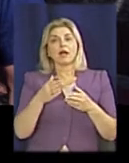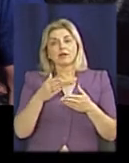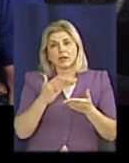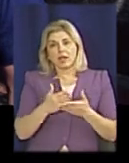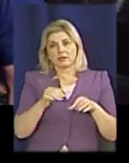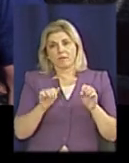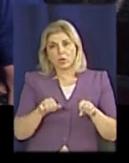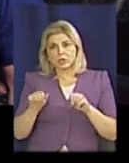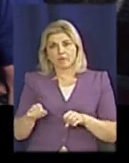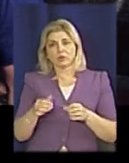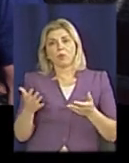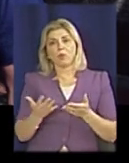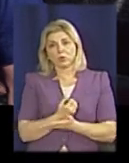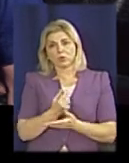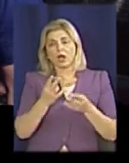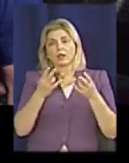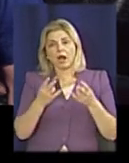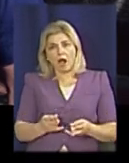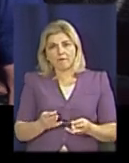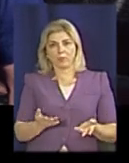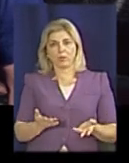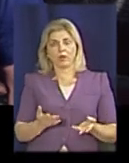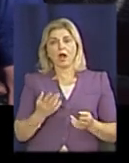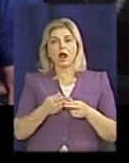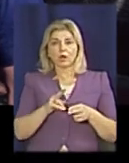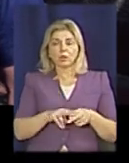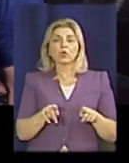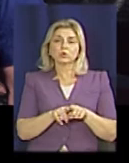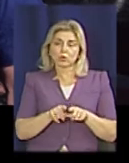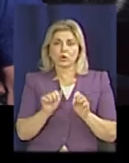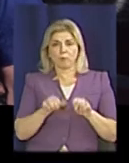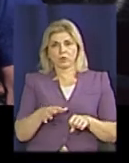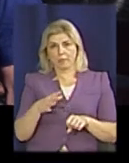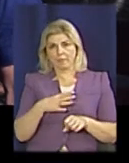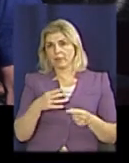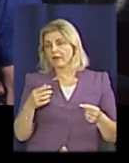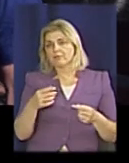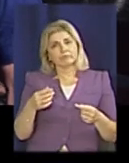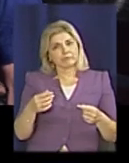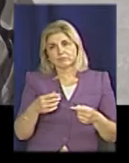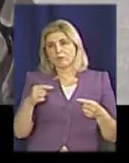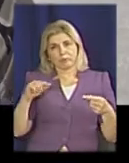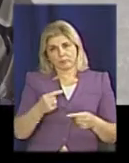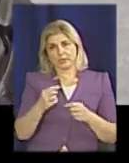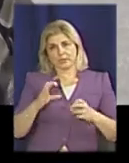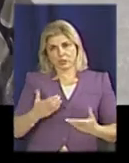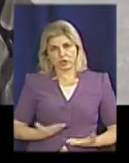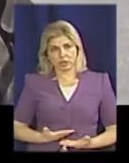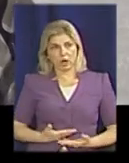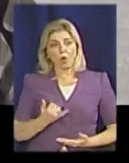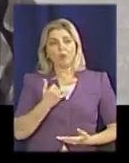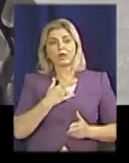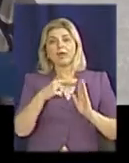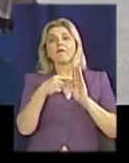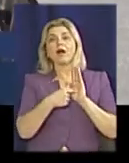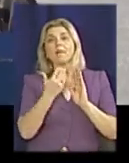можливість отримати травми, які також можуть бути несумісні з життям. У мене просто вопрос.